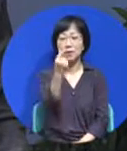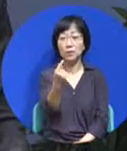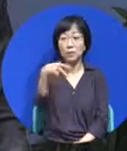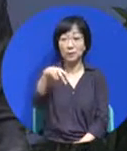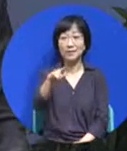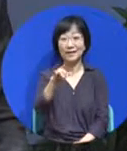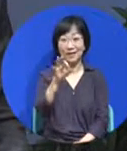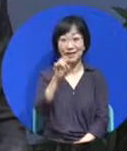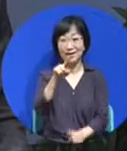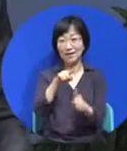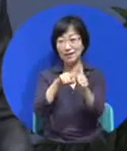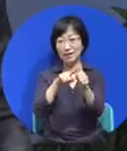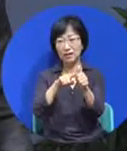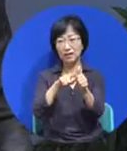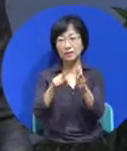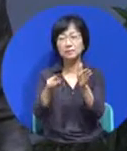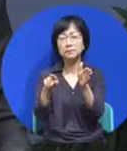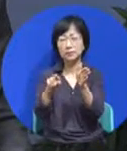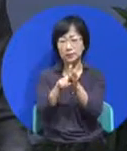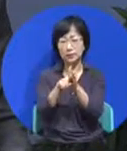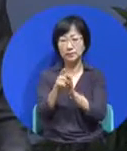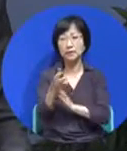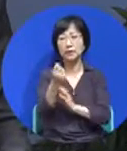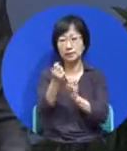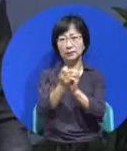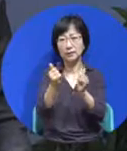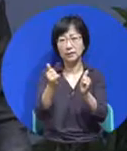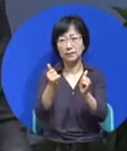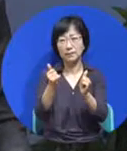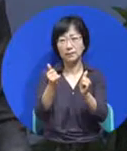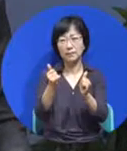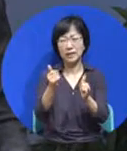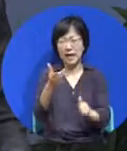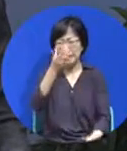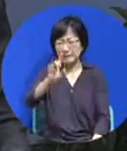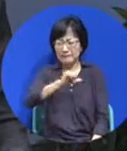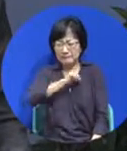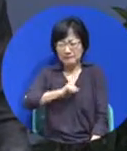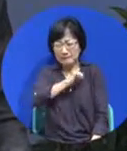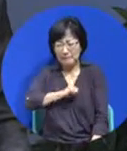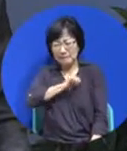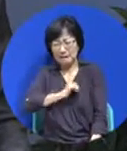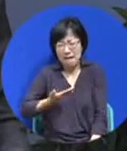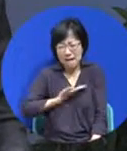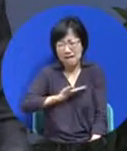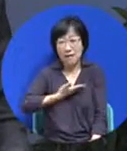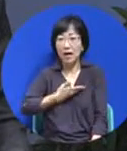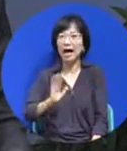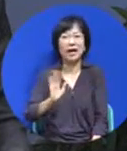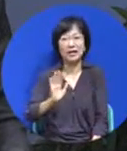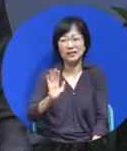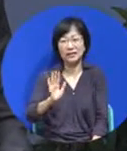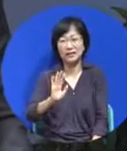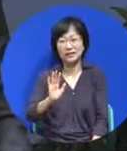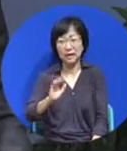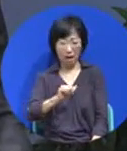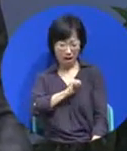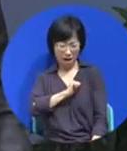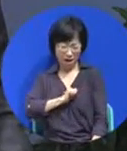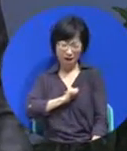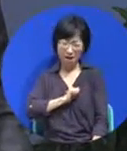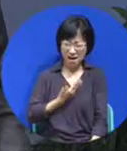신앙인이었습니다. But you see that Hosea, he had faith. 참은 게 아닙니다. It wasn't that he was just 참으면 patient. 병돼요. If you're just patient, you'll